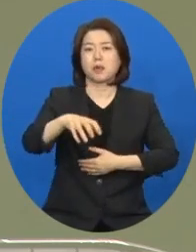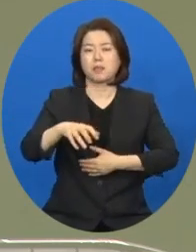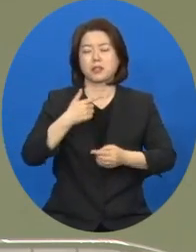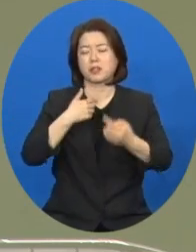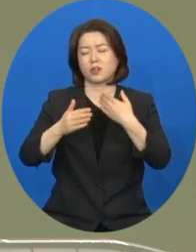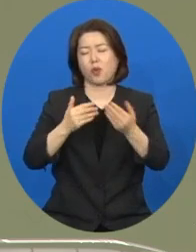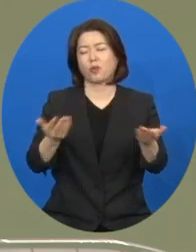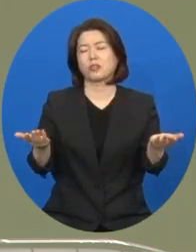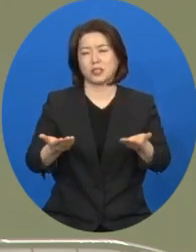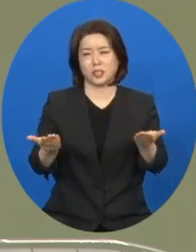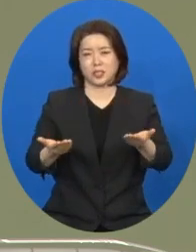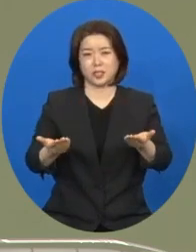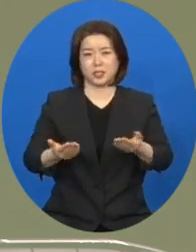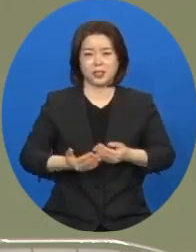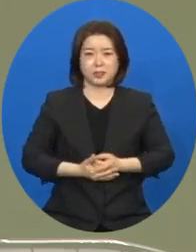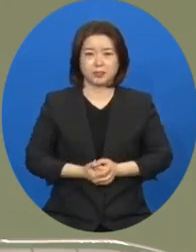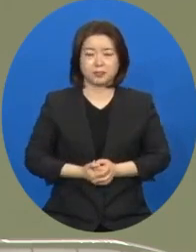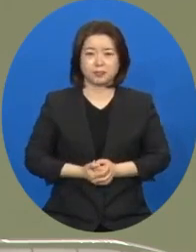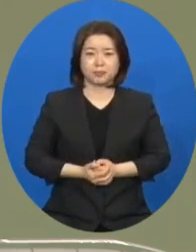겪을 일입니다.